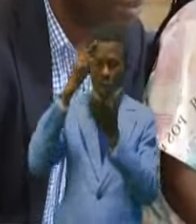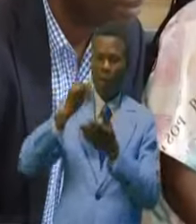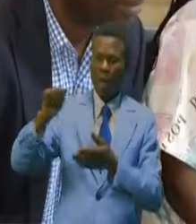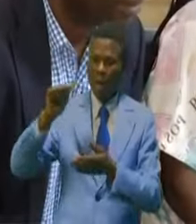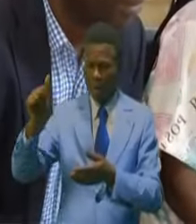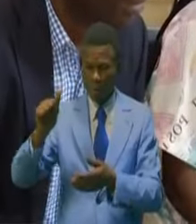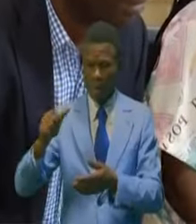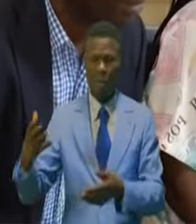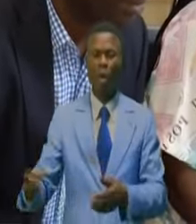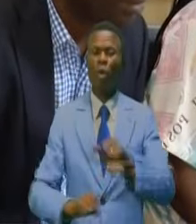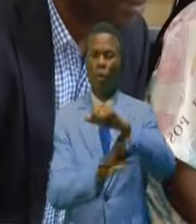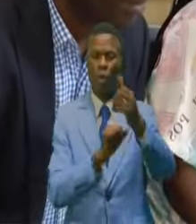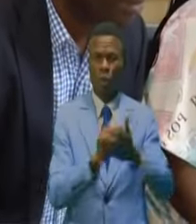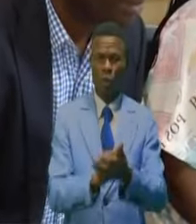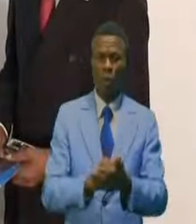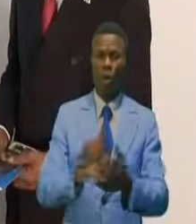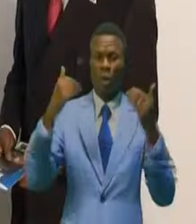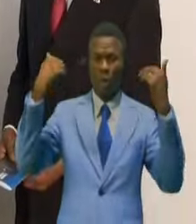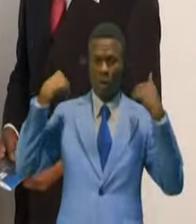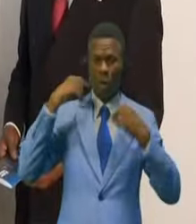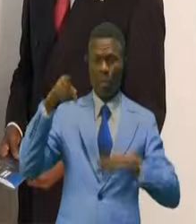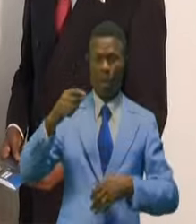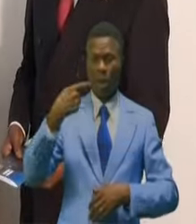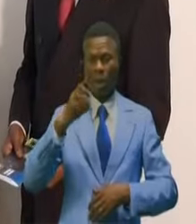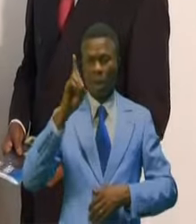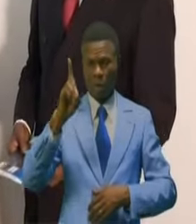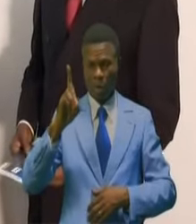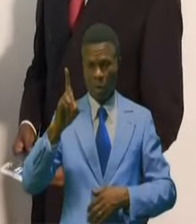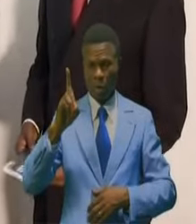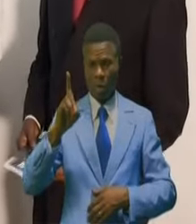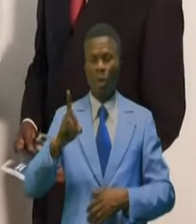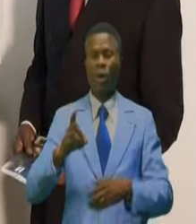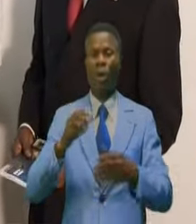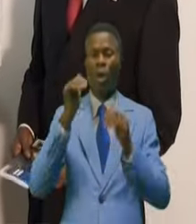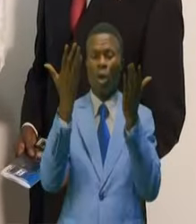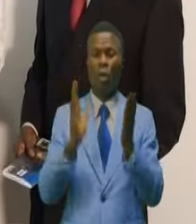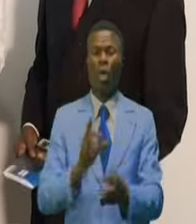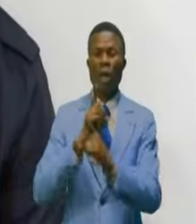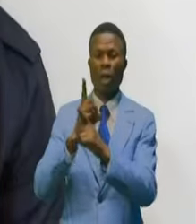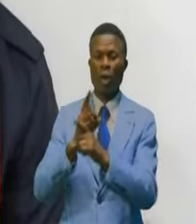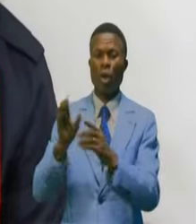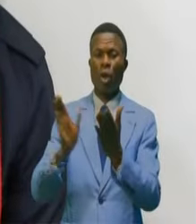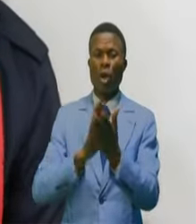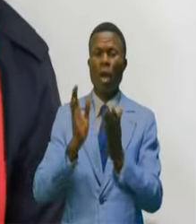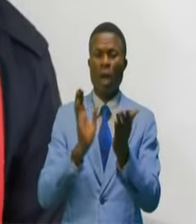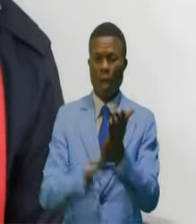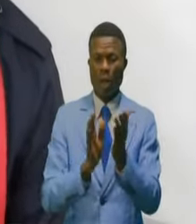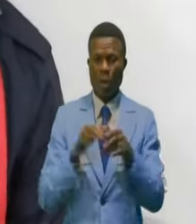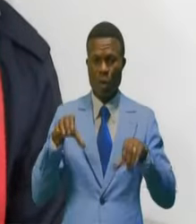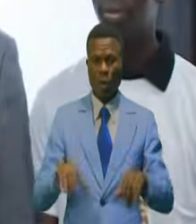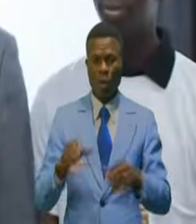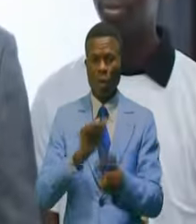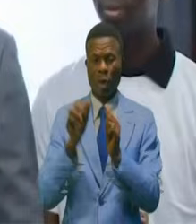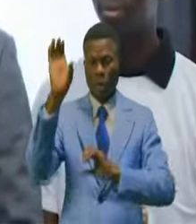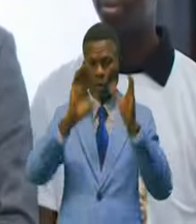de ces étudiants. Pour le PDG de l'ISIPA, Martin Ekandero Ndimba, ces étudiants vont défendre les couleurs nationales sur le plan